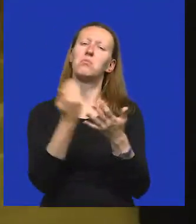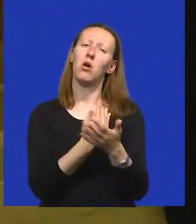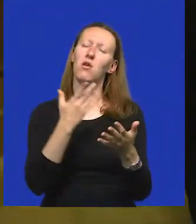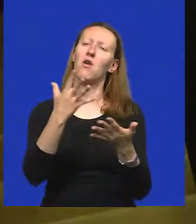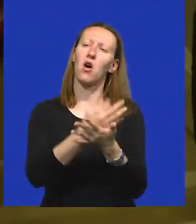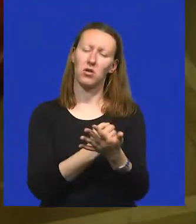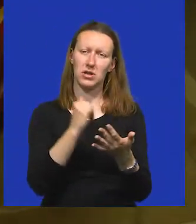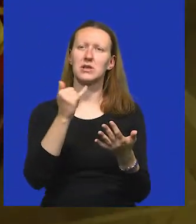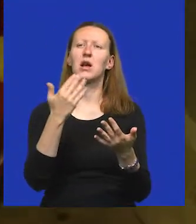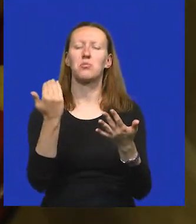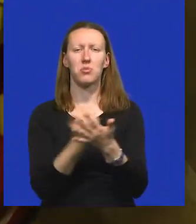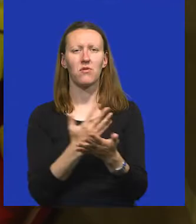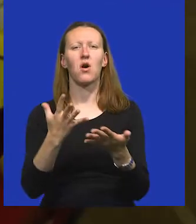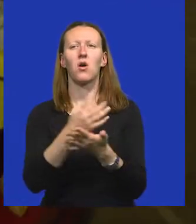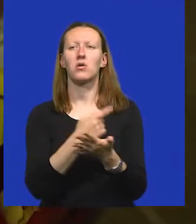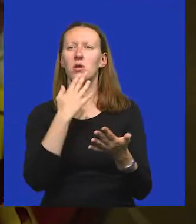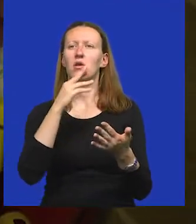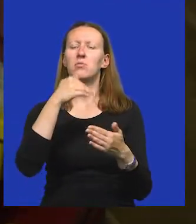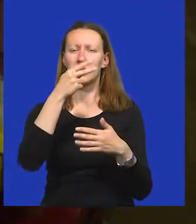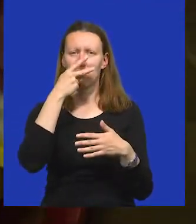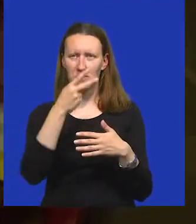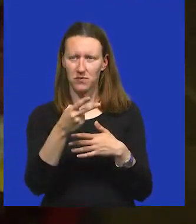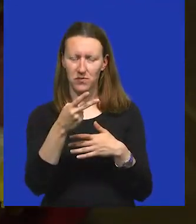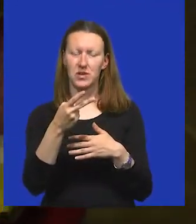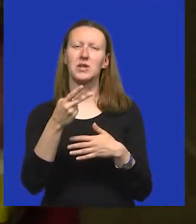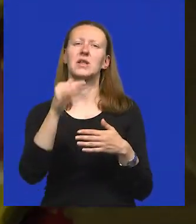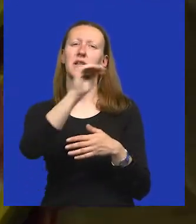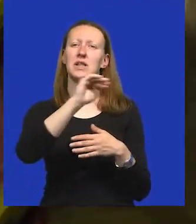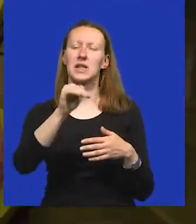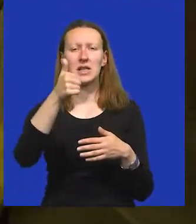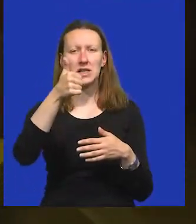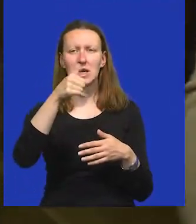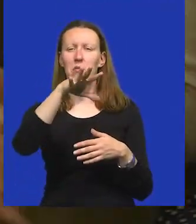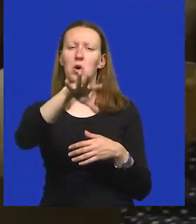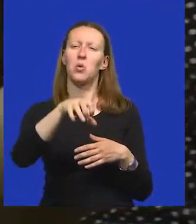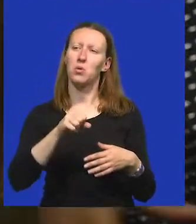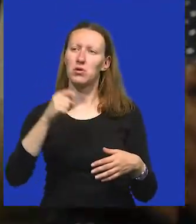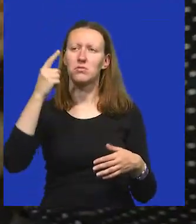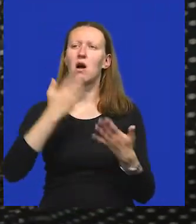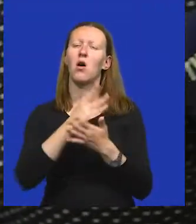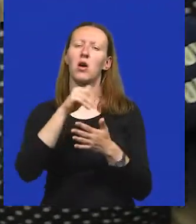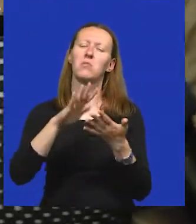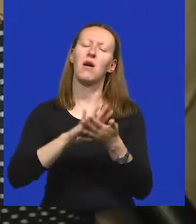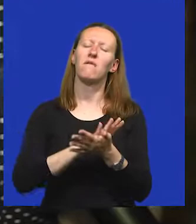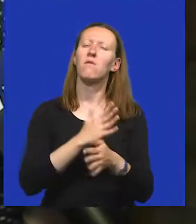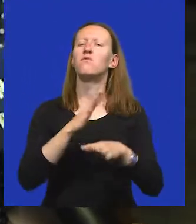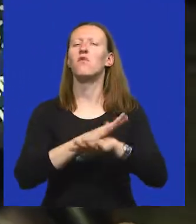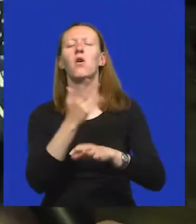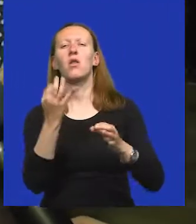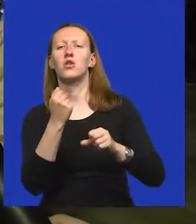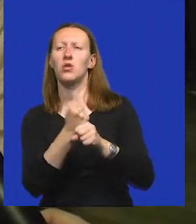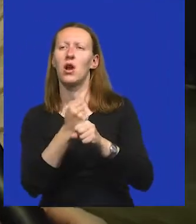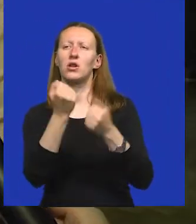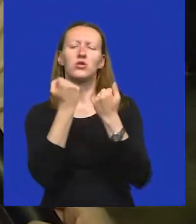le riusate dopo? Sì, le riusiamo, come potete dopo anche vedere. I bambini da soli prendono, se hanno voglia di fare